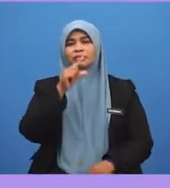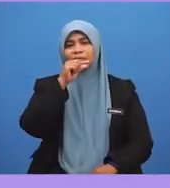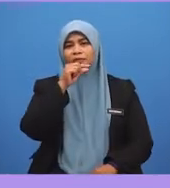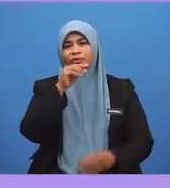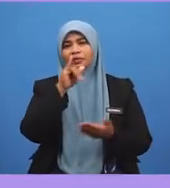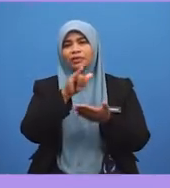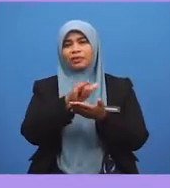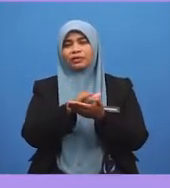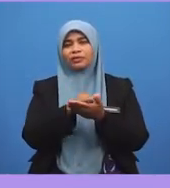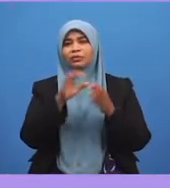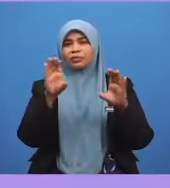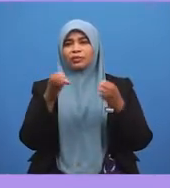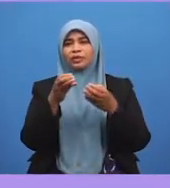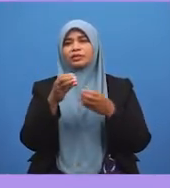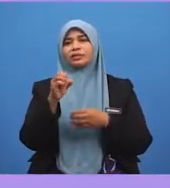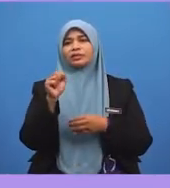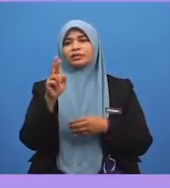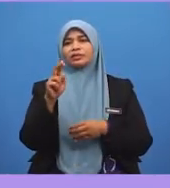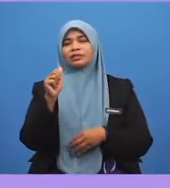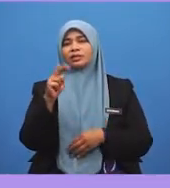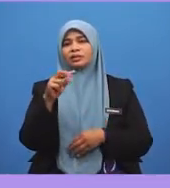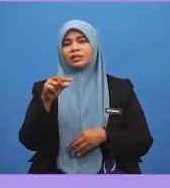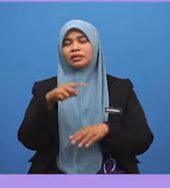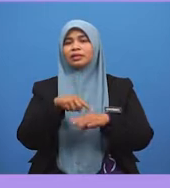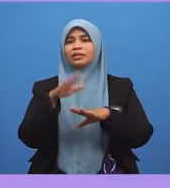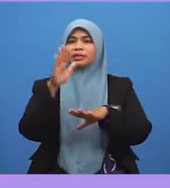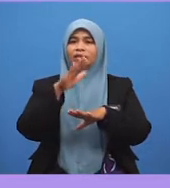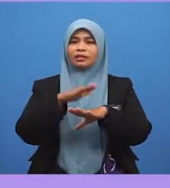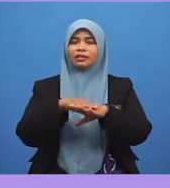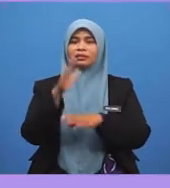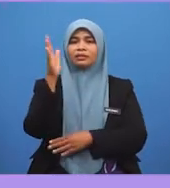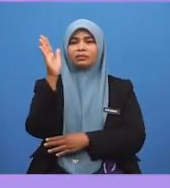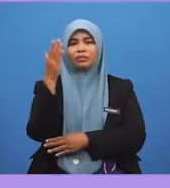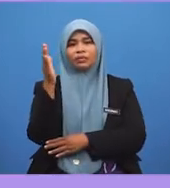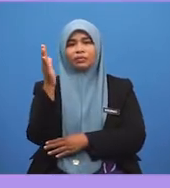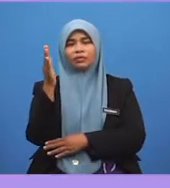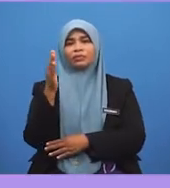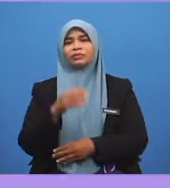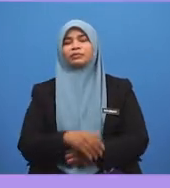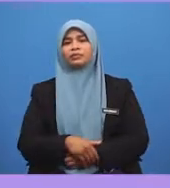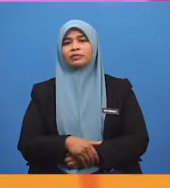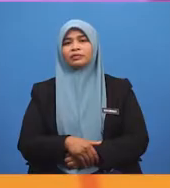Burung itu membuat sarang di atas pokok.